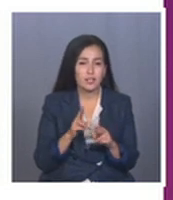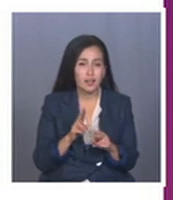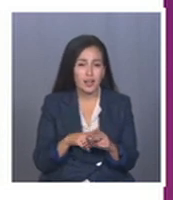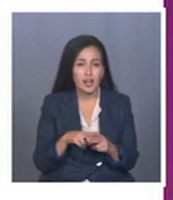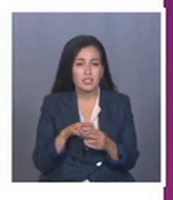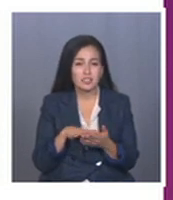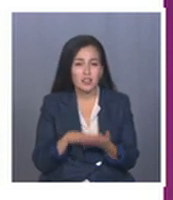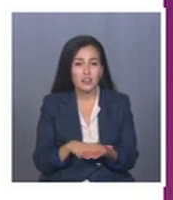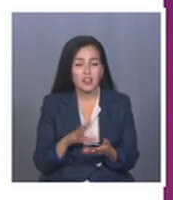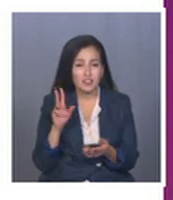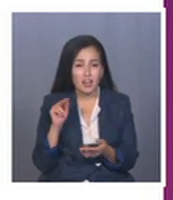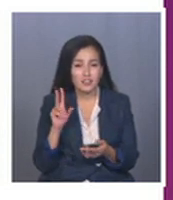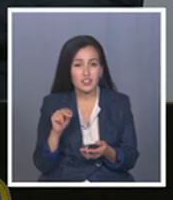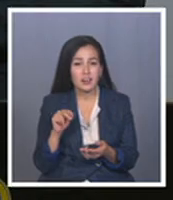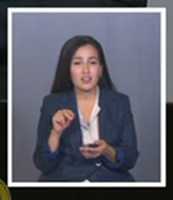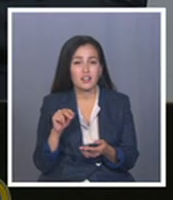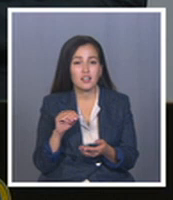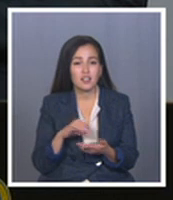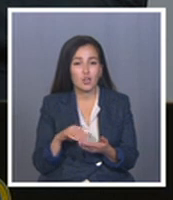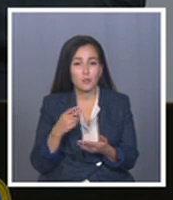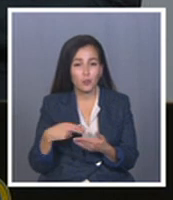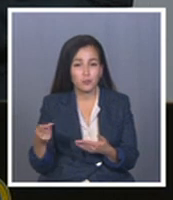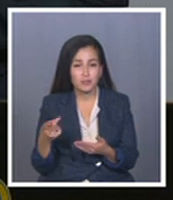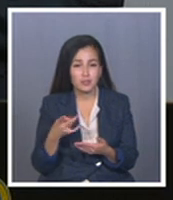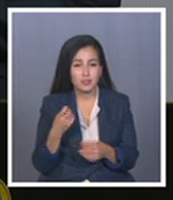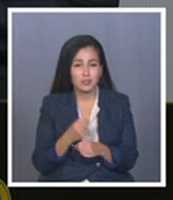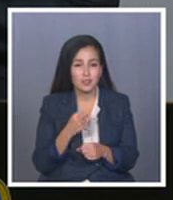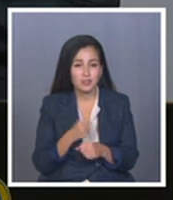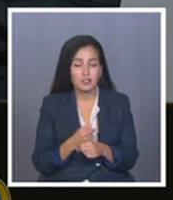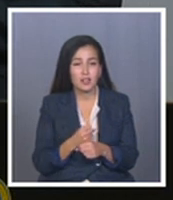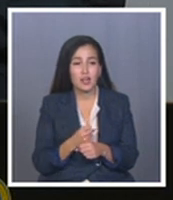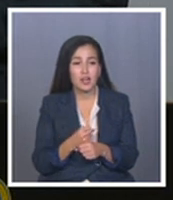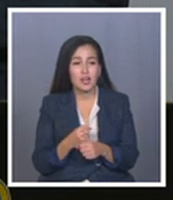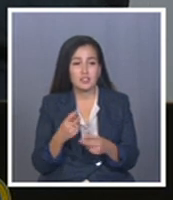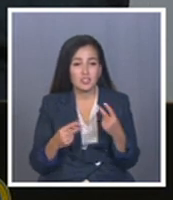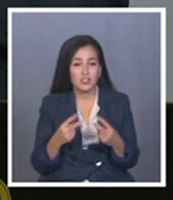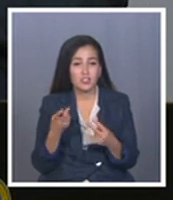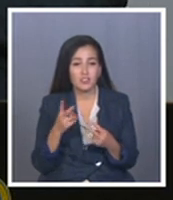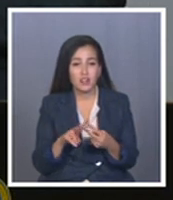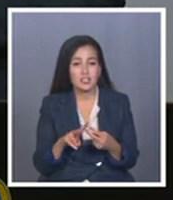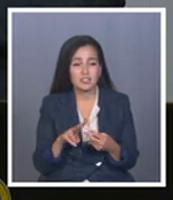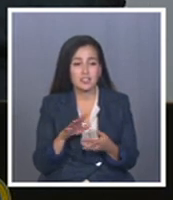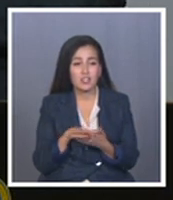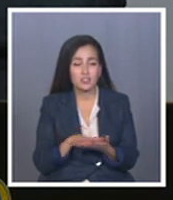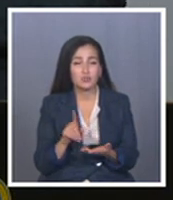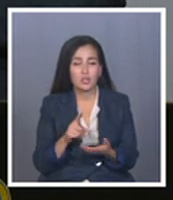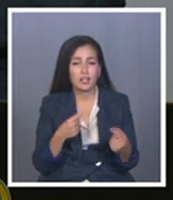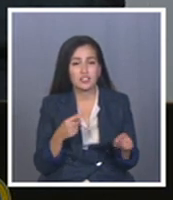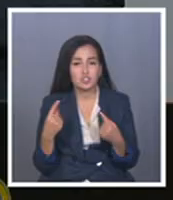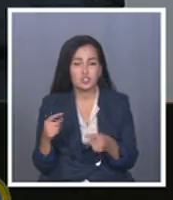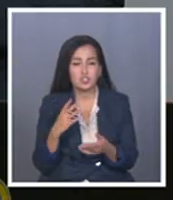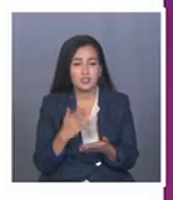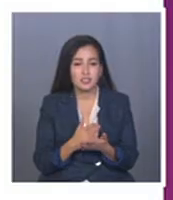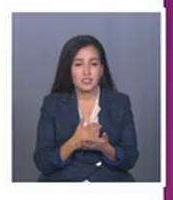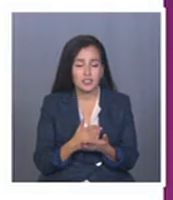слева и подпись справа. Сравните два заявления. Чем они отличаются друг от